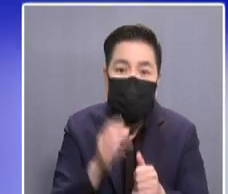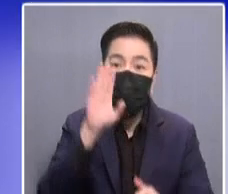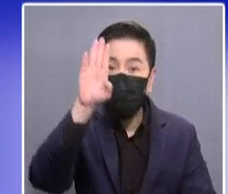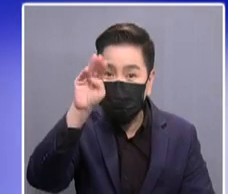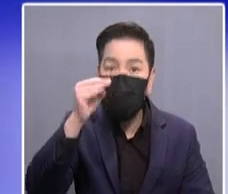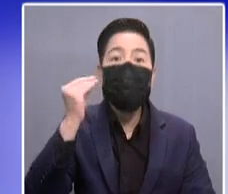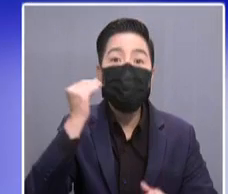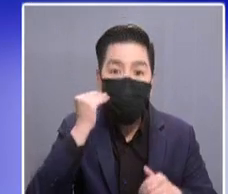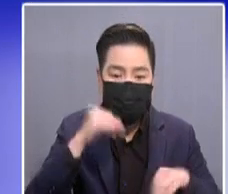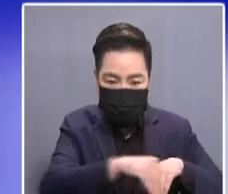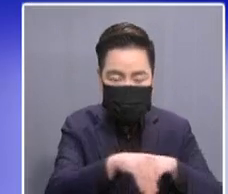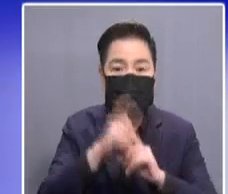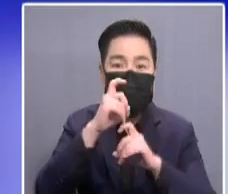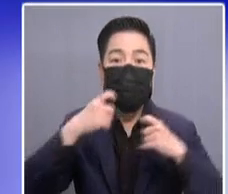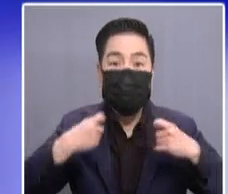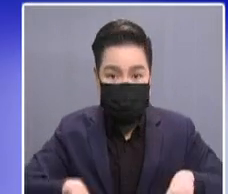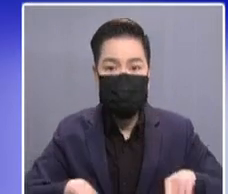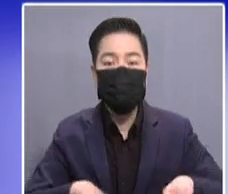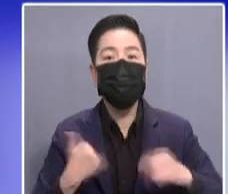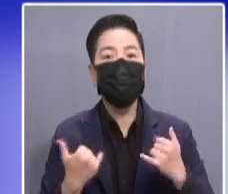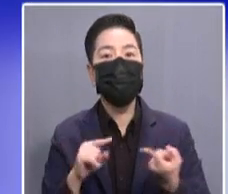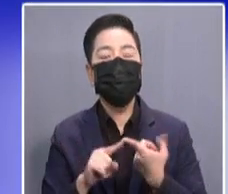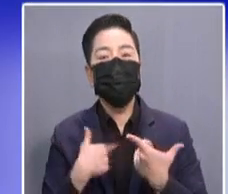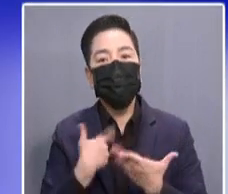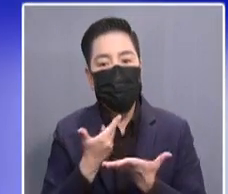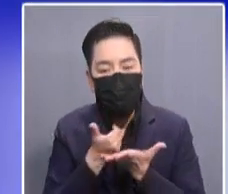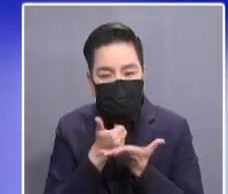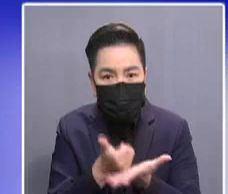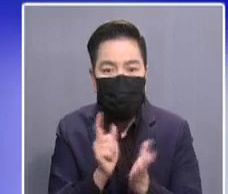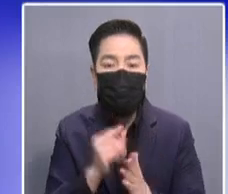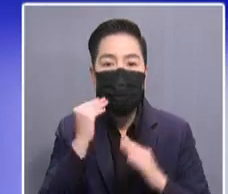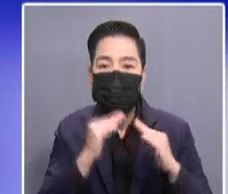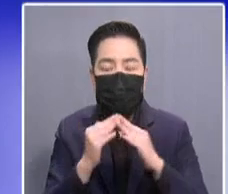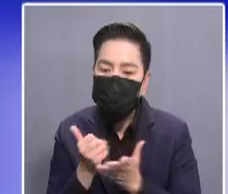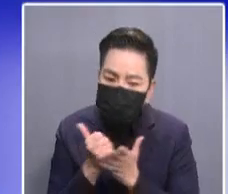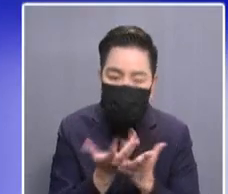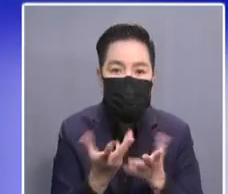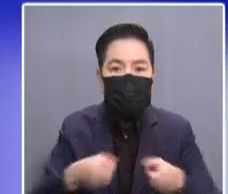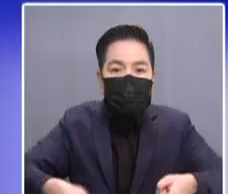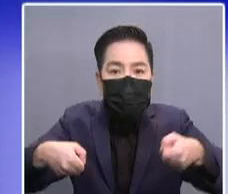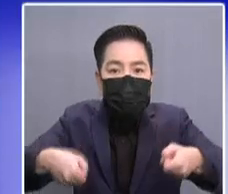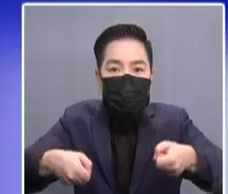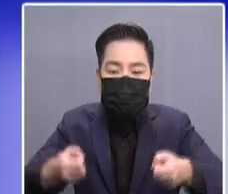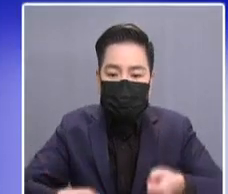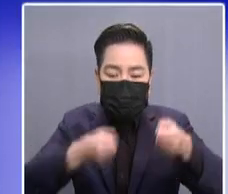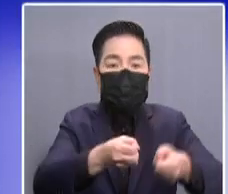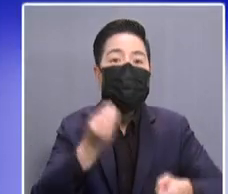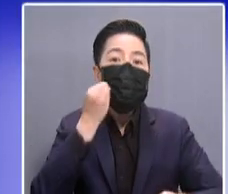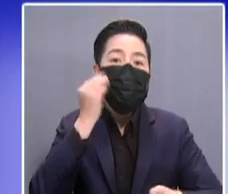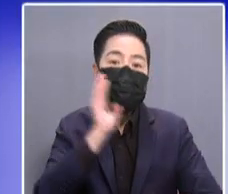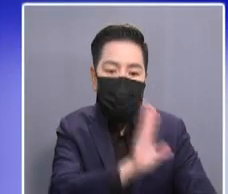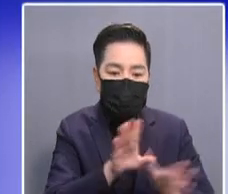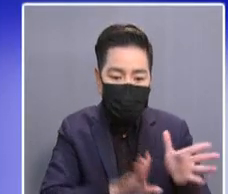เรือน ะ นะฮะอันนี้ก็มาช่วยเหลือกันชาวบ้านเนี่ยเขาจะเอาถุงไปไว้ที่หน้าบ้าน